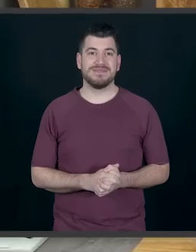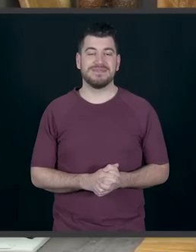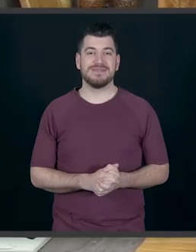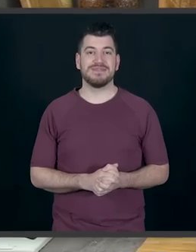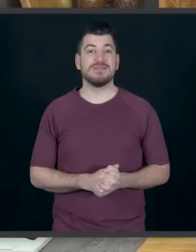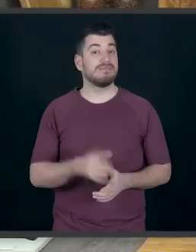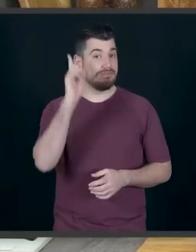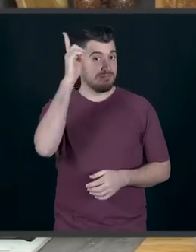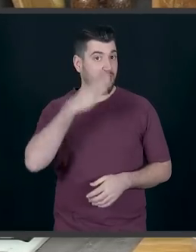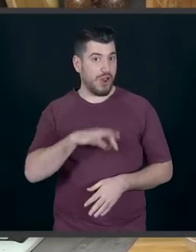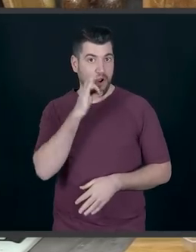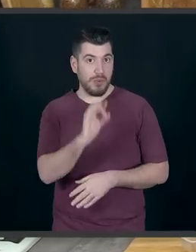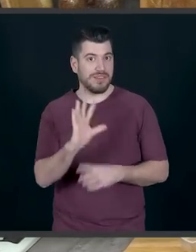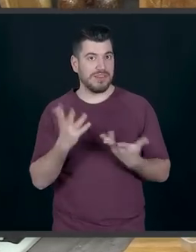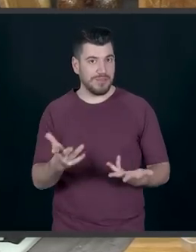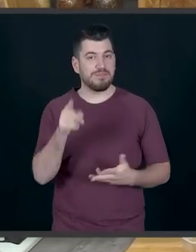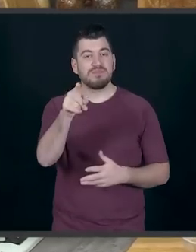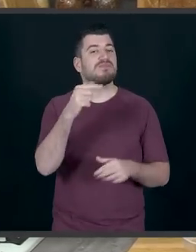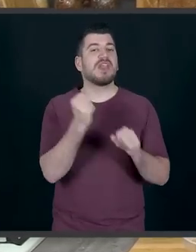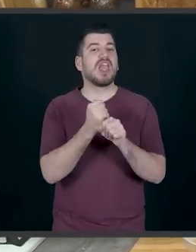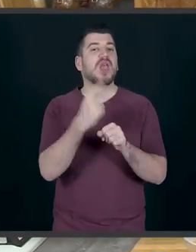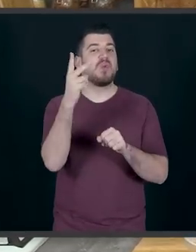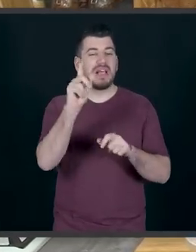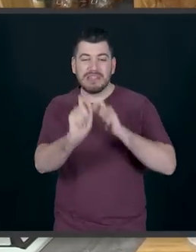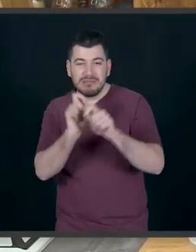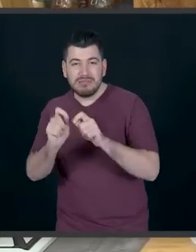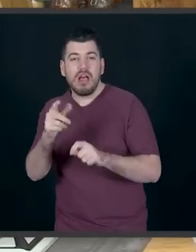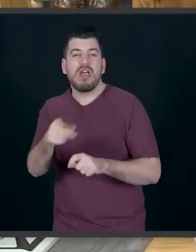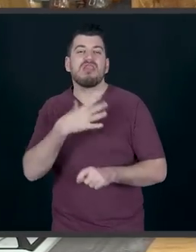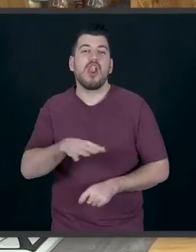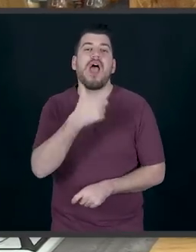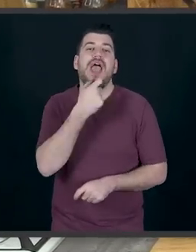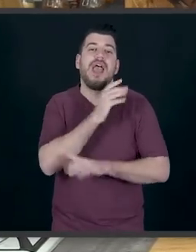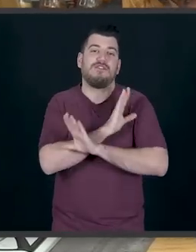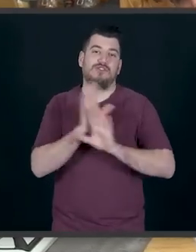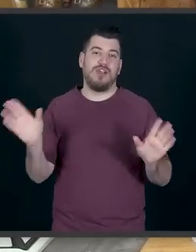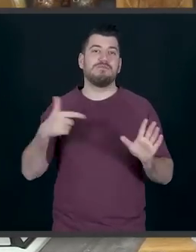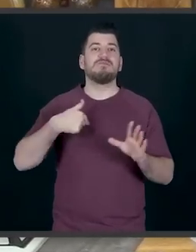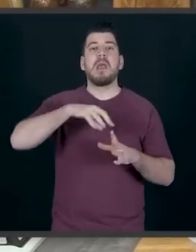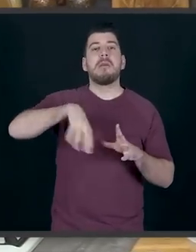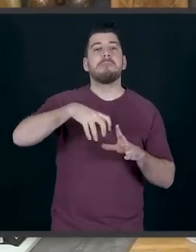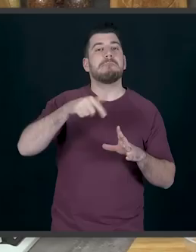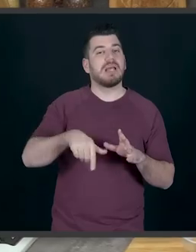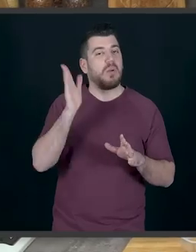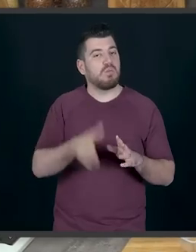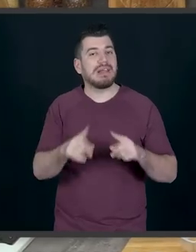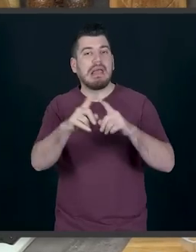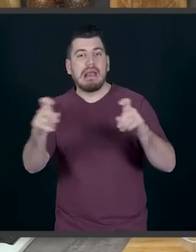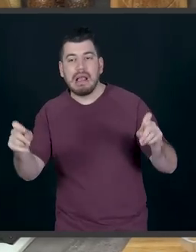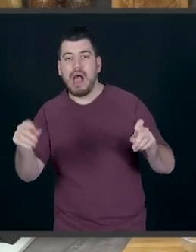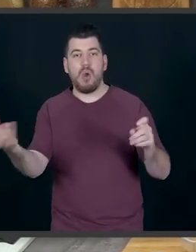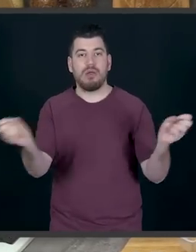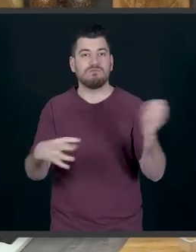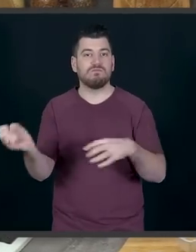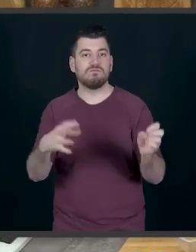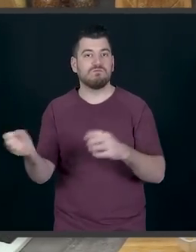Πρώτα απ' όλα να ξεκαθαρίσω κάτι. Ήθελα να σας κάνω τη δουλειά σας πάρα πολύ εύκολη. Θα πάρετε ένα μιξεράκι και θα βάλετε όλα τα υλικά για τη μαρινάδα